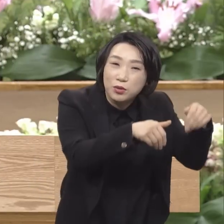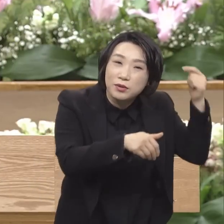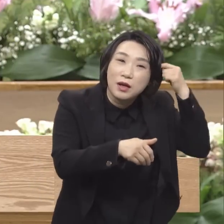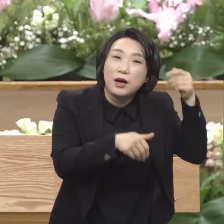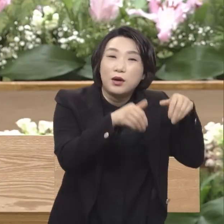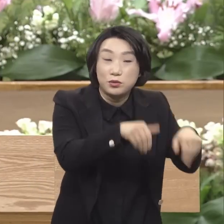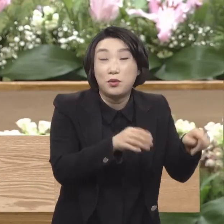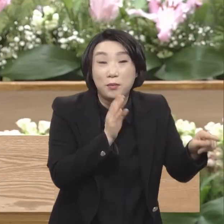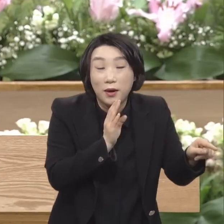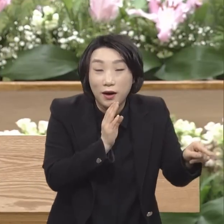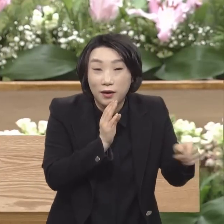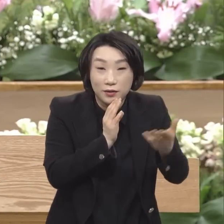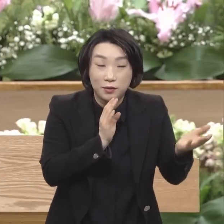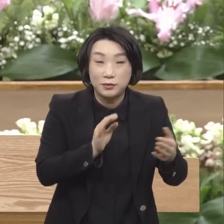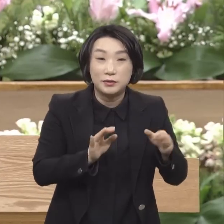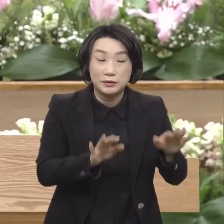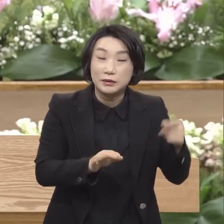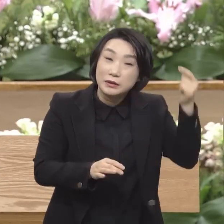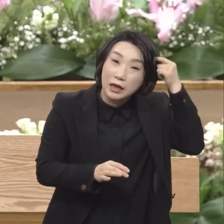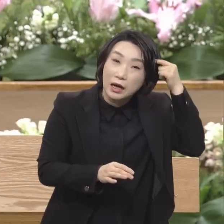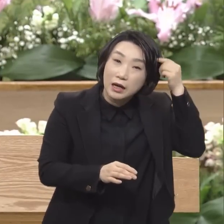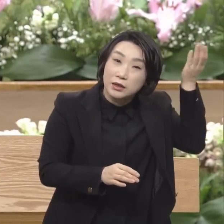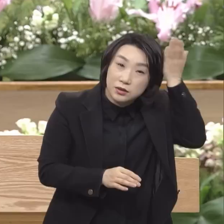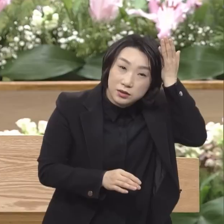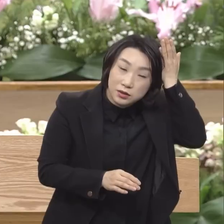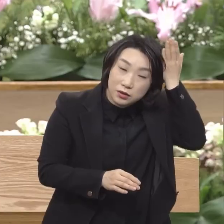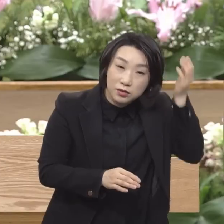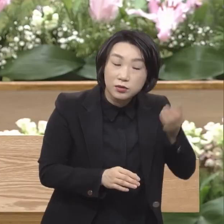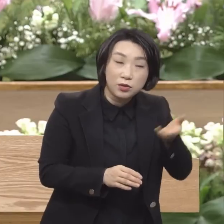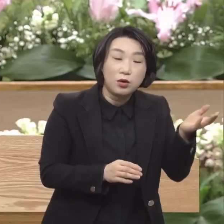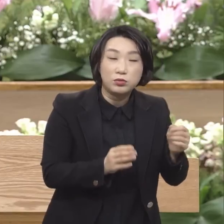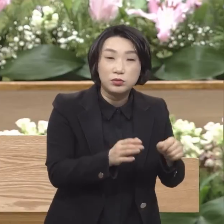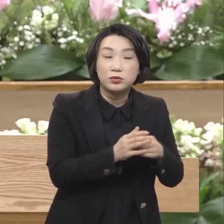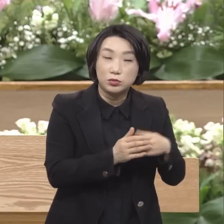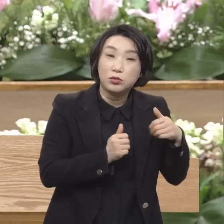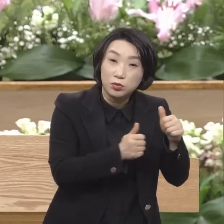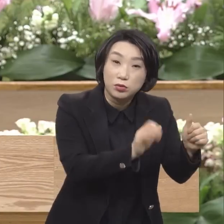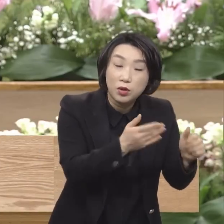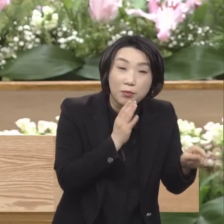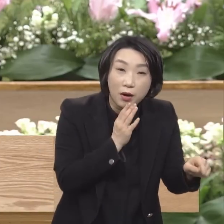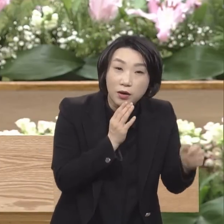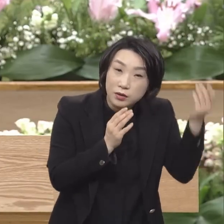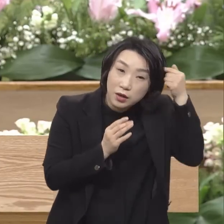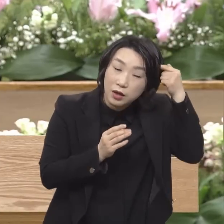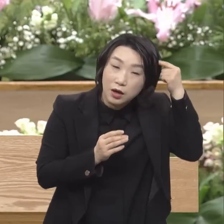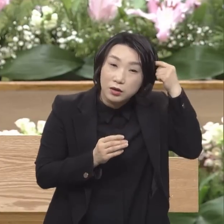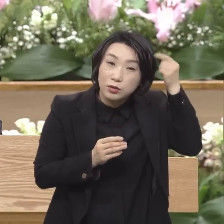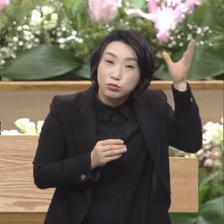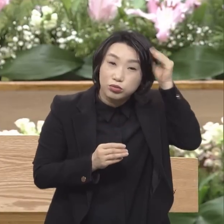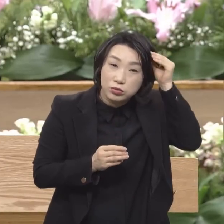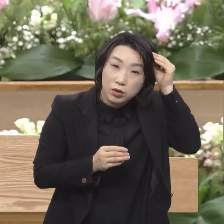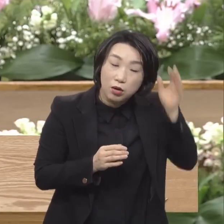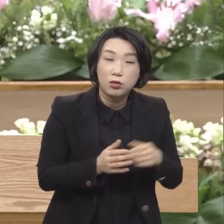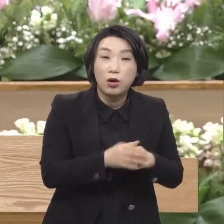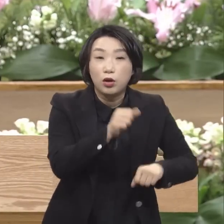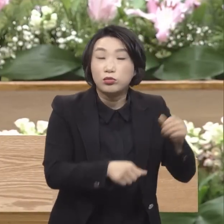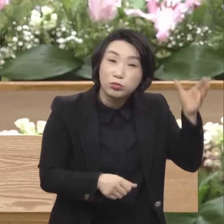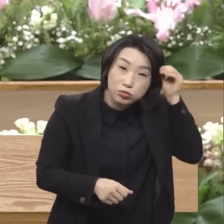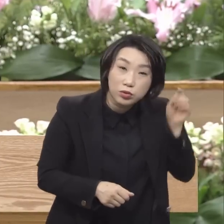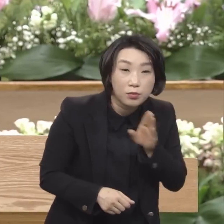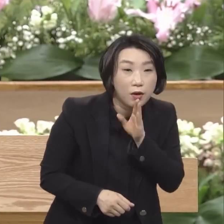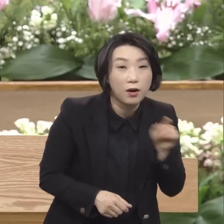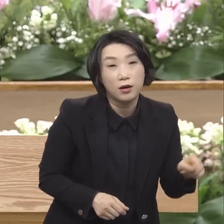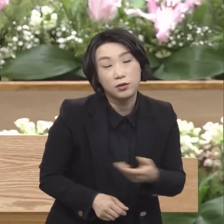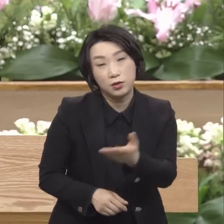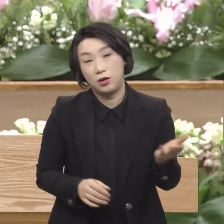노예야. 자기 생각이 지식되면 지식화된 사람이 되고 생각이 무지하면 무지한 사람이 되는 거예요. 우리는 이